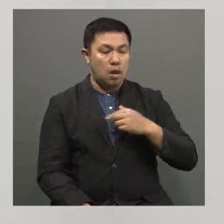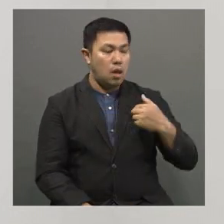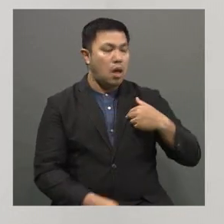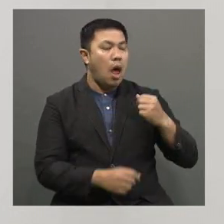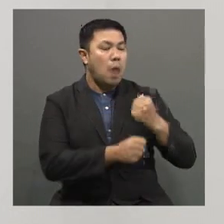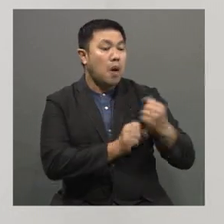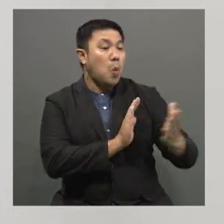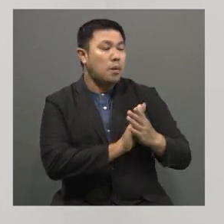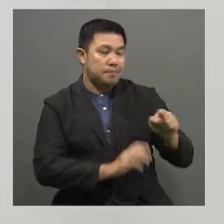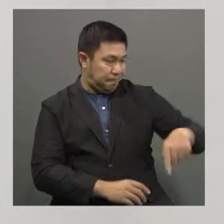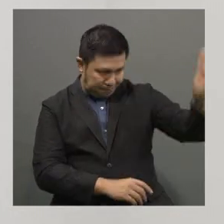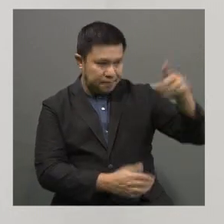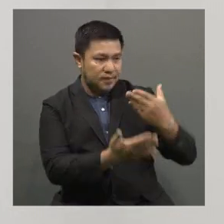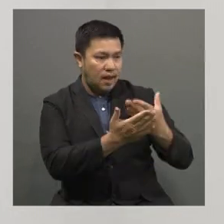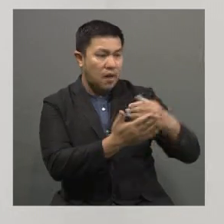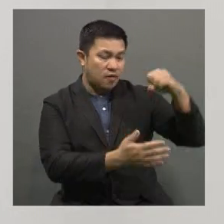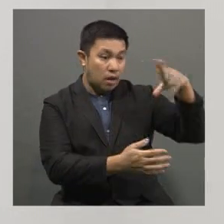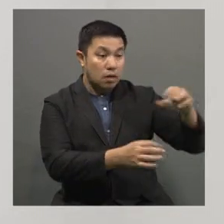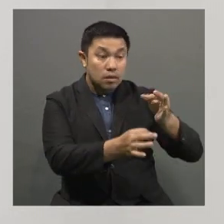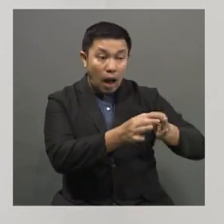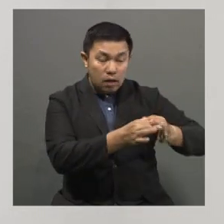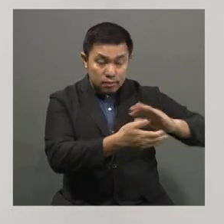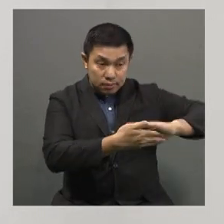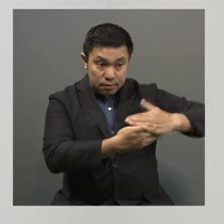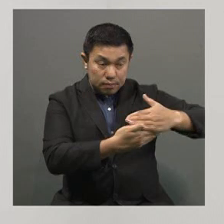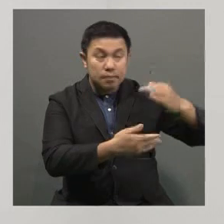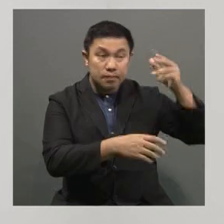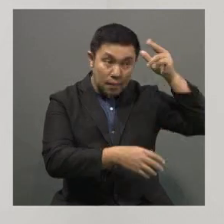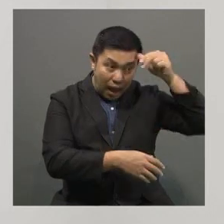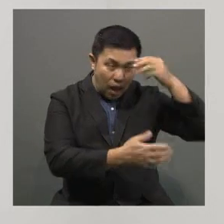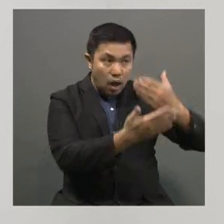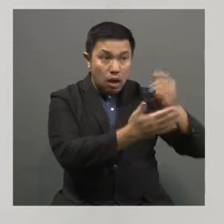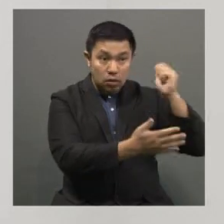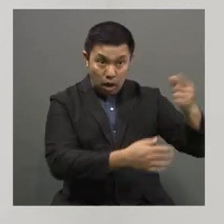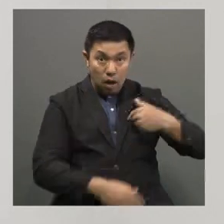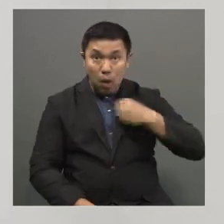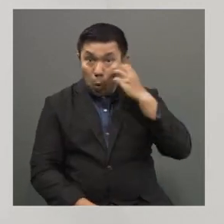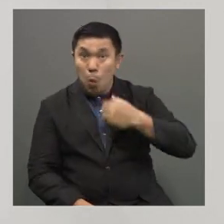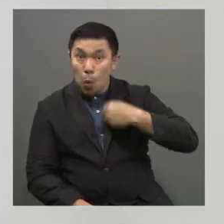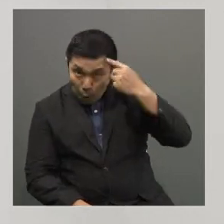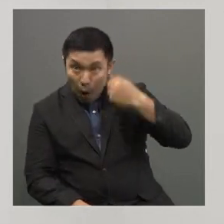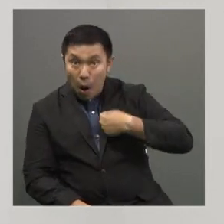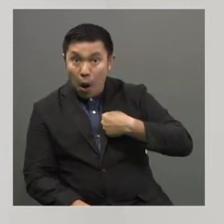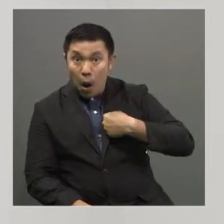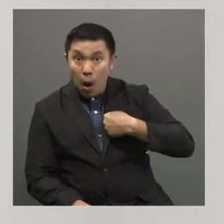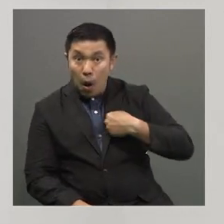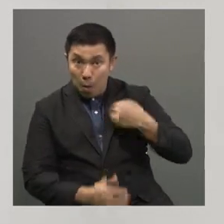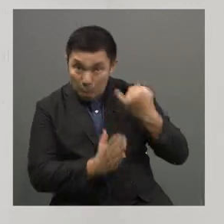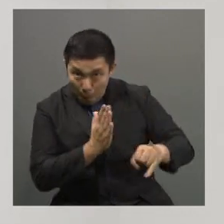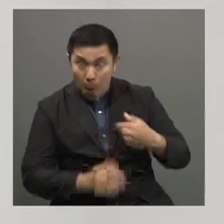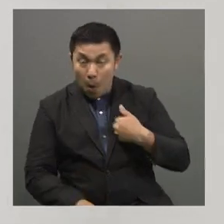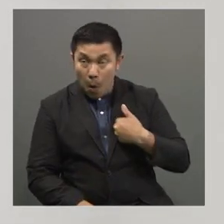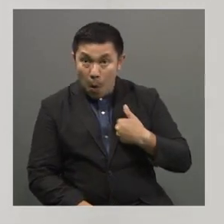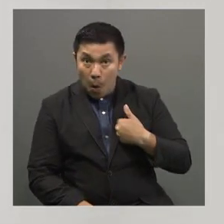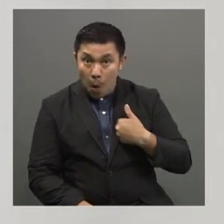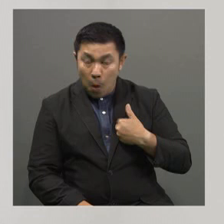จ่ายค่าไฟแล้วลูกน้องไปใช้เงินจากบัญชีม้าสมมุตินะฮะจากเว็บพนันไปจ่ายค่าไฟบิ๊กโจ๊กรู้มยบิ๊กโจ๊กต้องโดนดดำเนินคดีด้วยไห